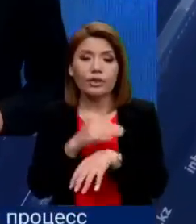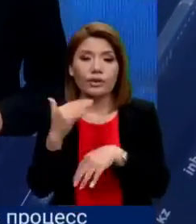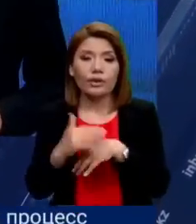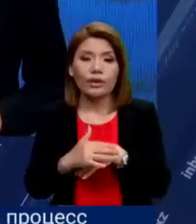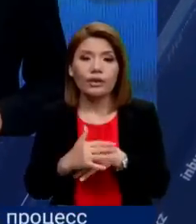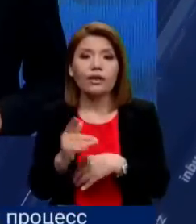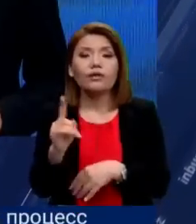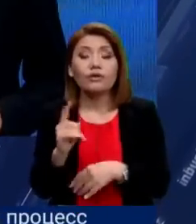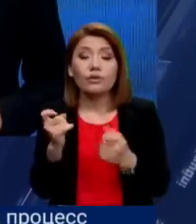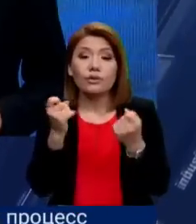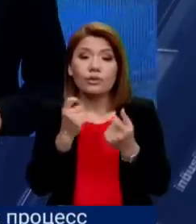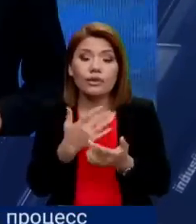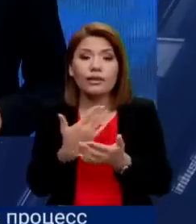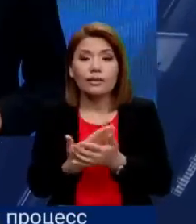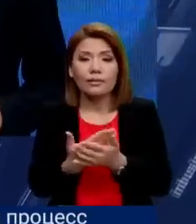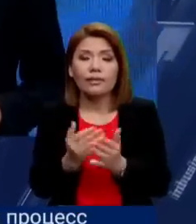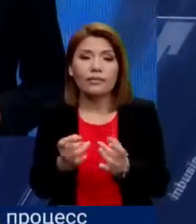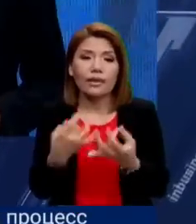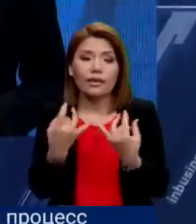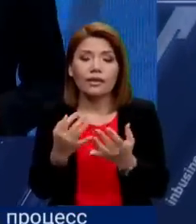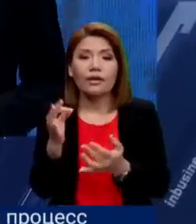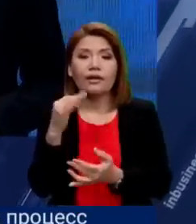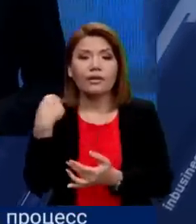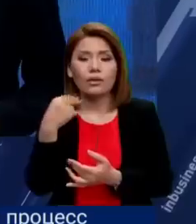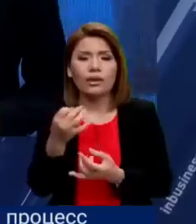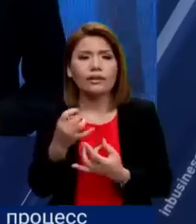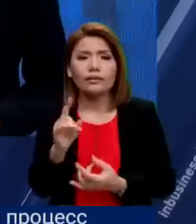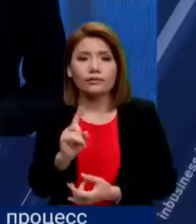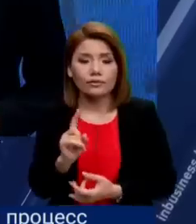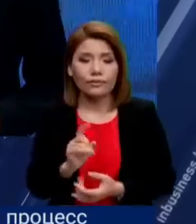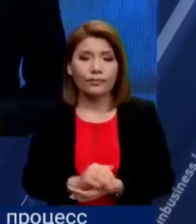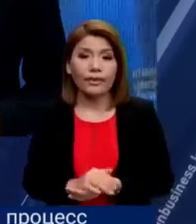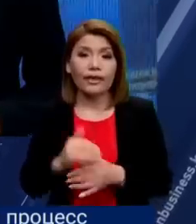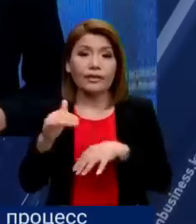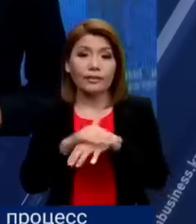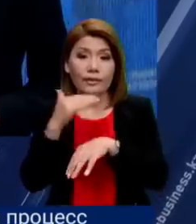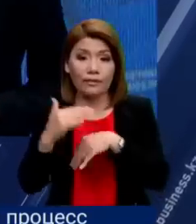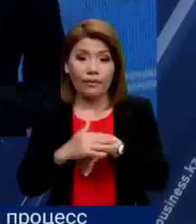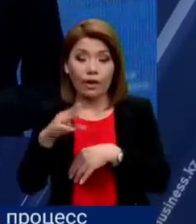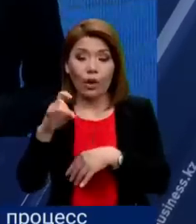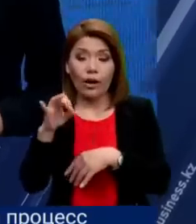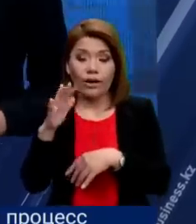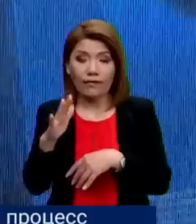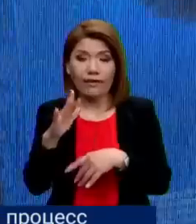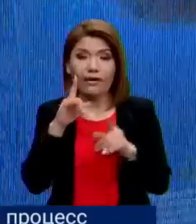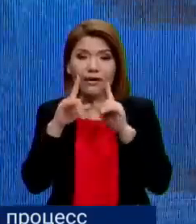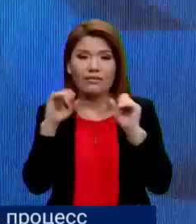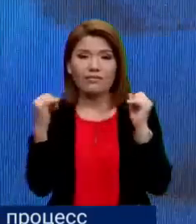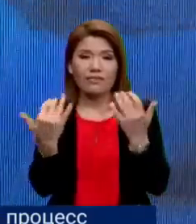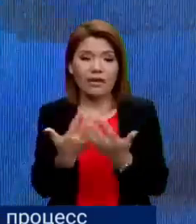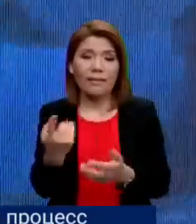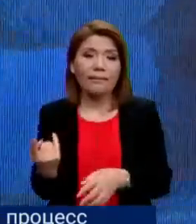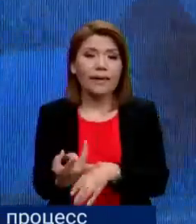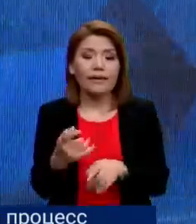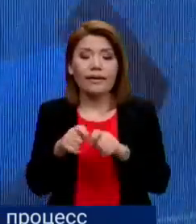Іліп аларлықтай ұсыныстар болды ма? Тоқаевтың өзі не деді? Кешарық, Тоқаев құрылтайдың алғашқы